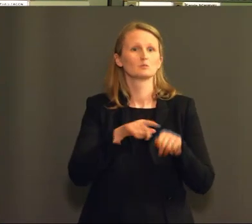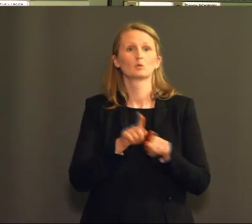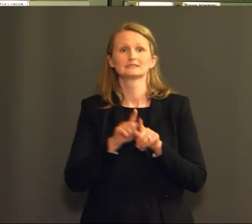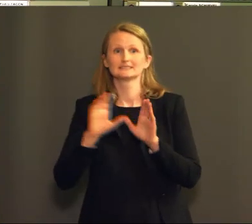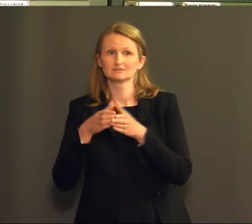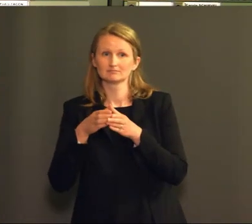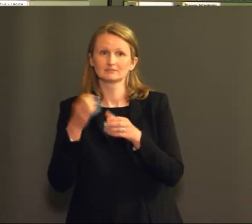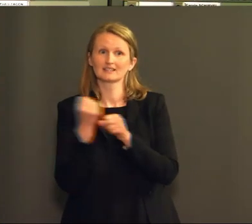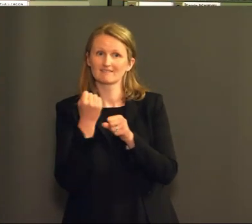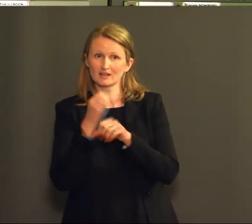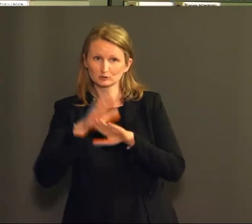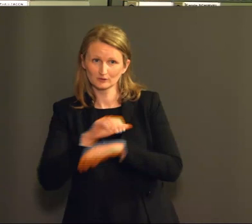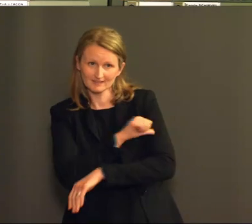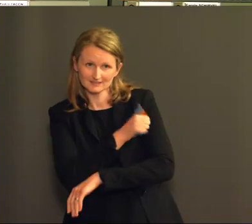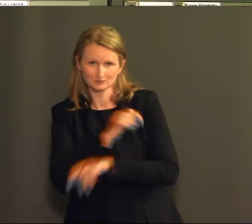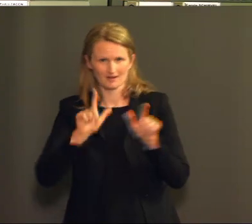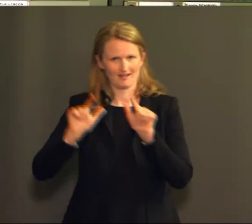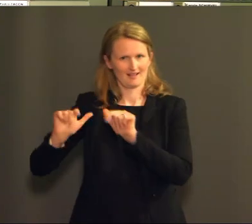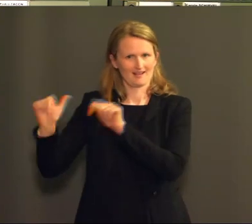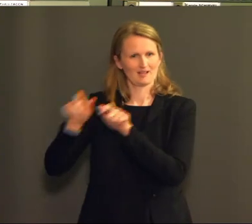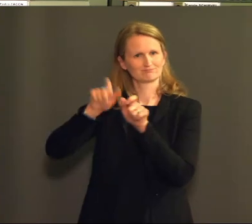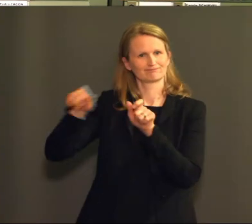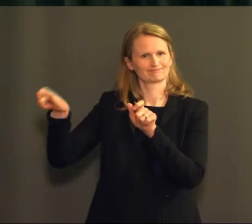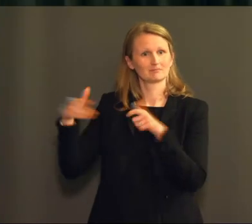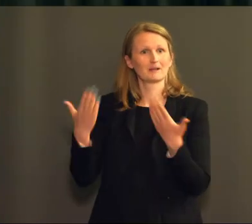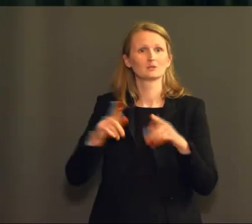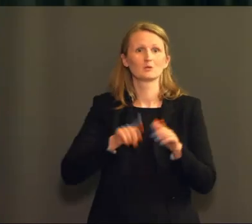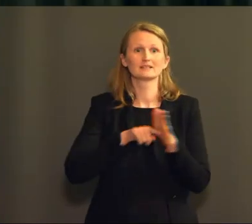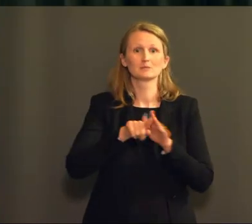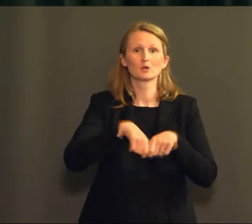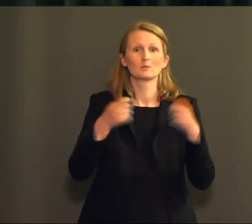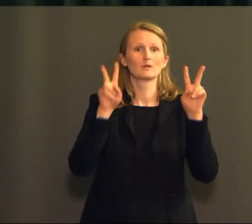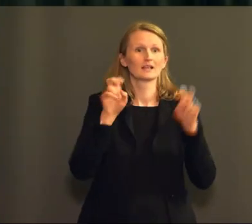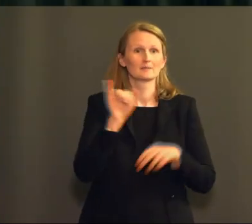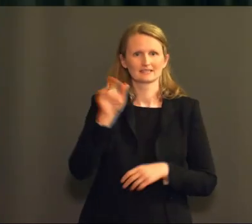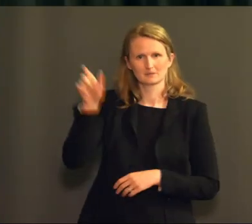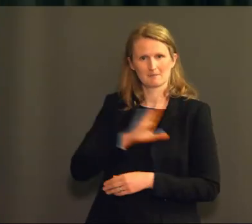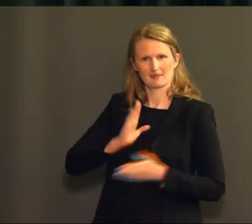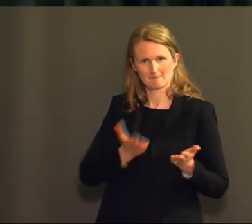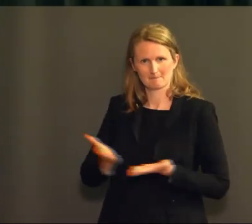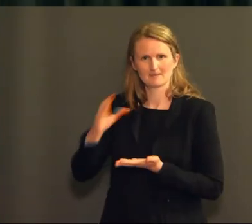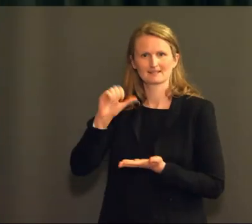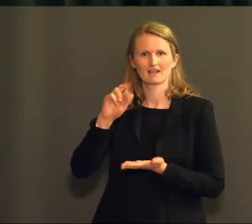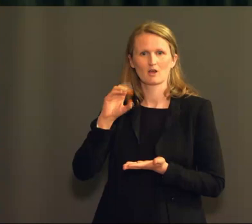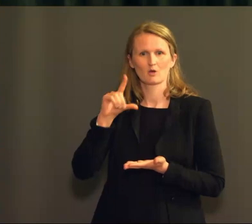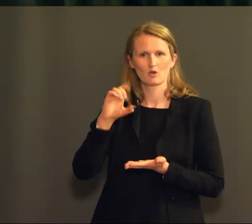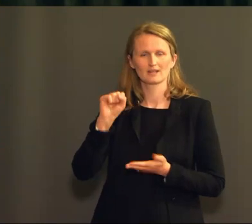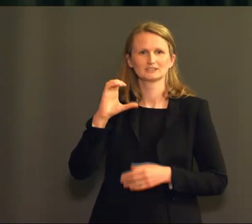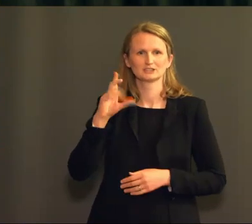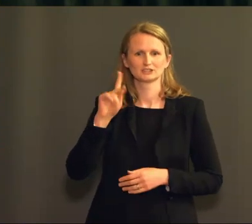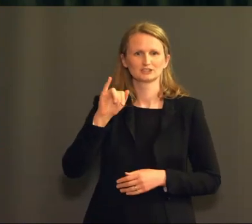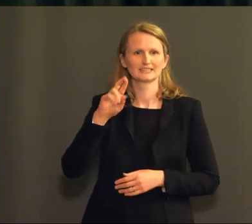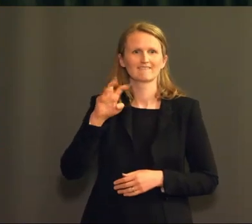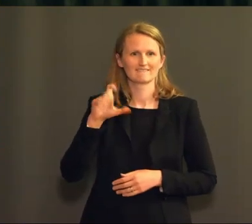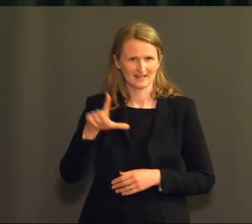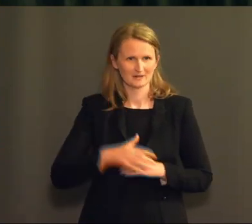Corona. Bonjour à tous, Goedemorgen allemaal. Les chiffres Covid continuent à évoluer à un niveau